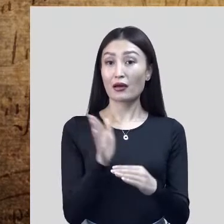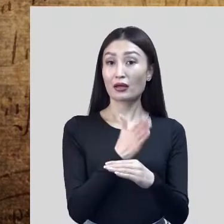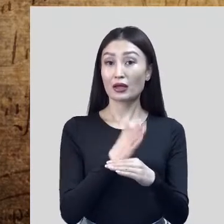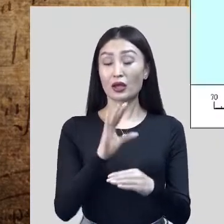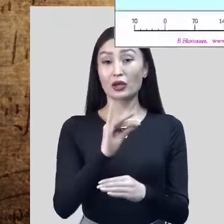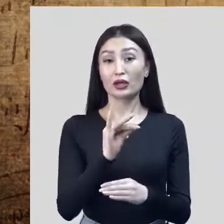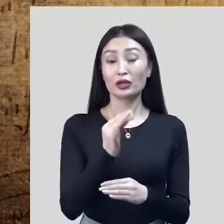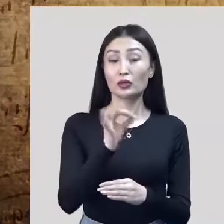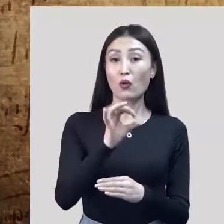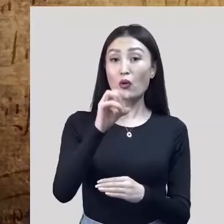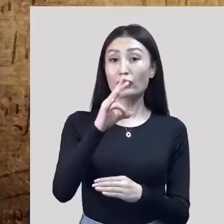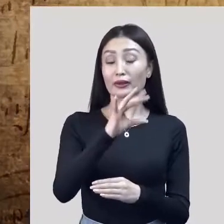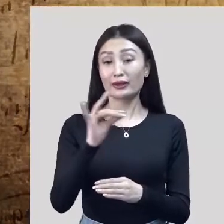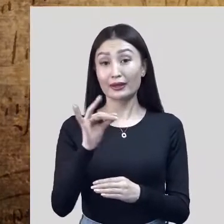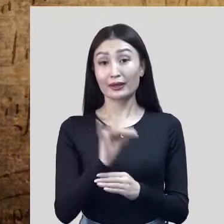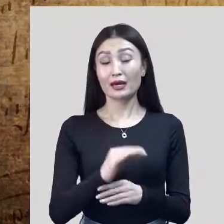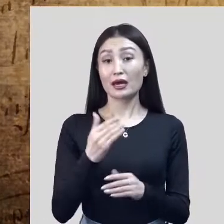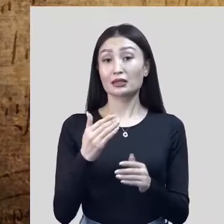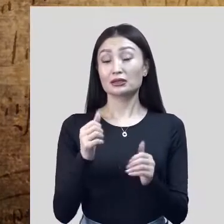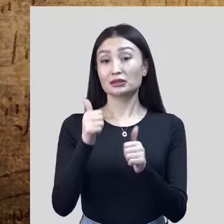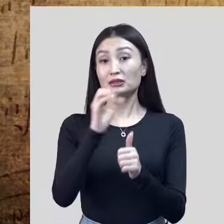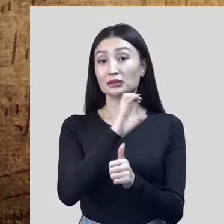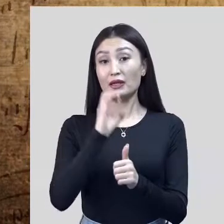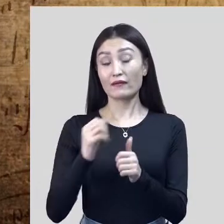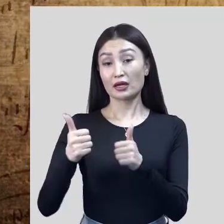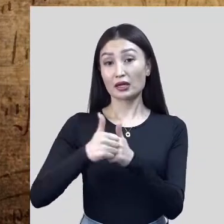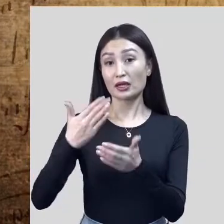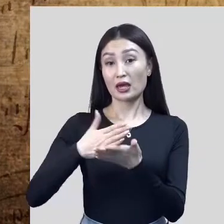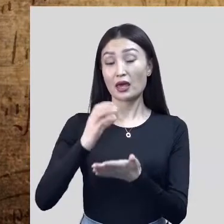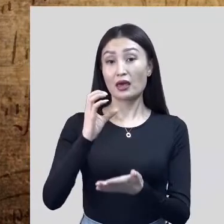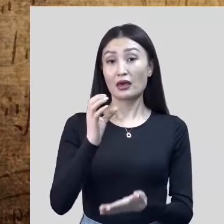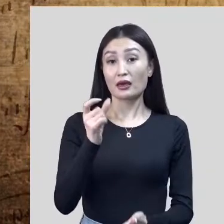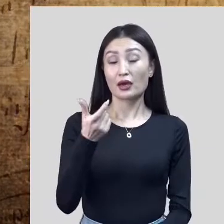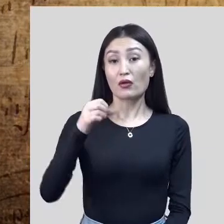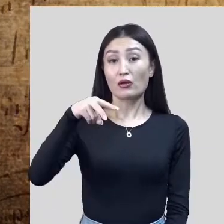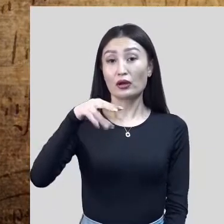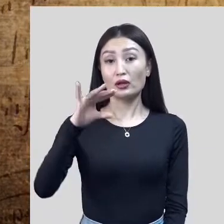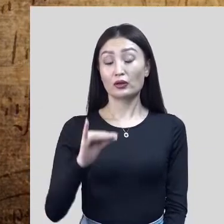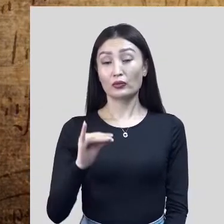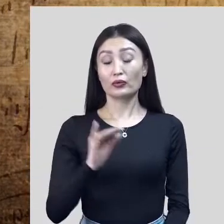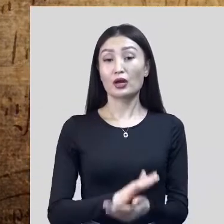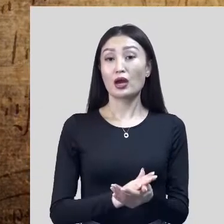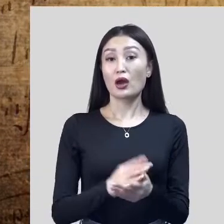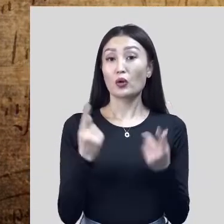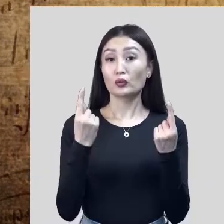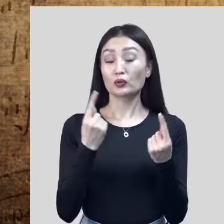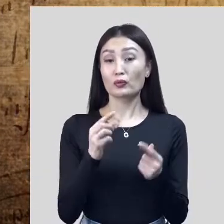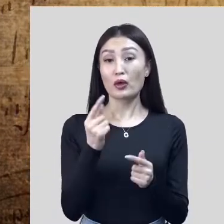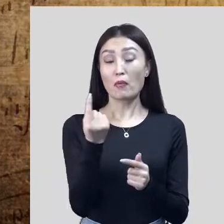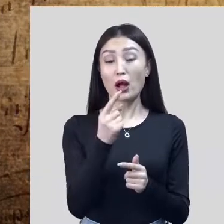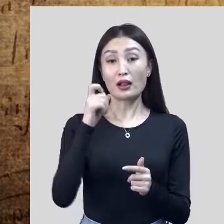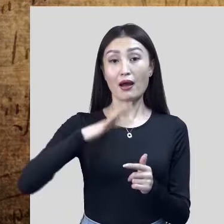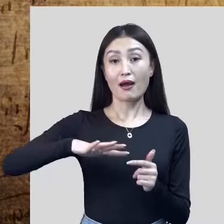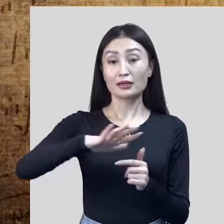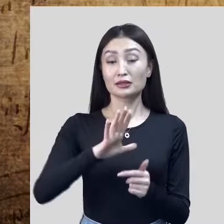на Ионию и находившуюся к северу от нее Эолию. Наиболее крупным из малоазийских